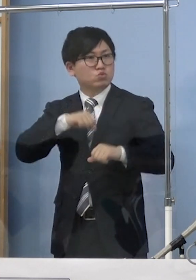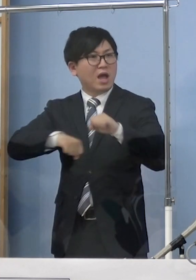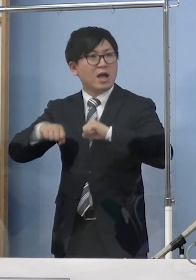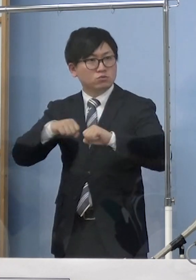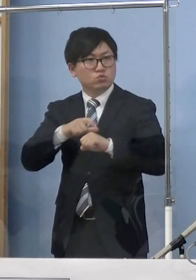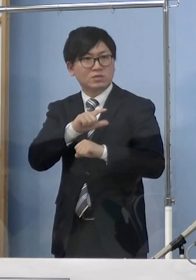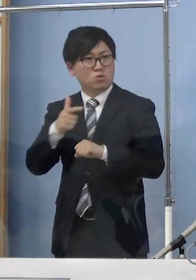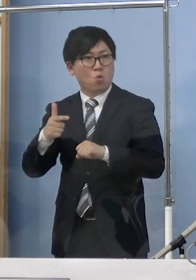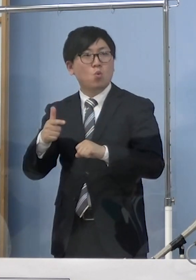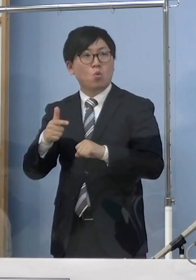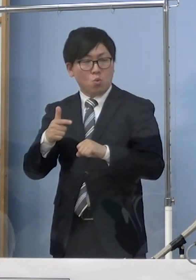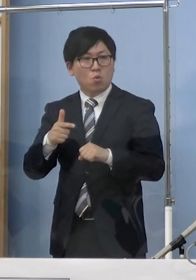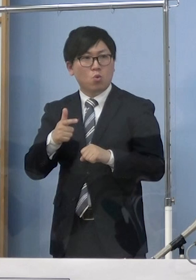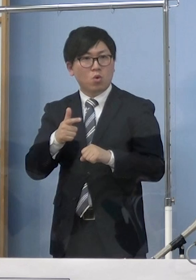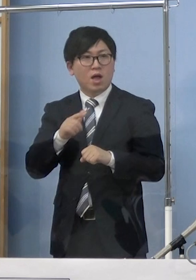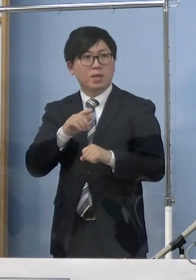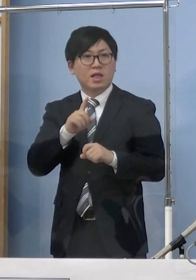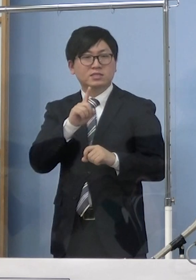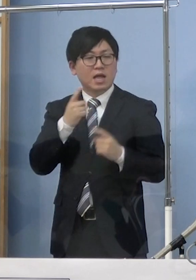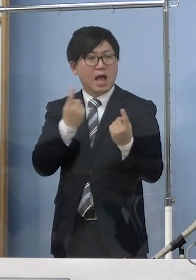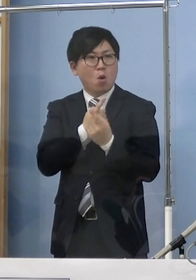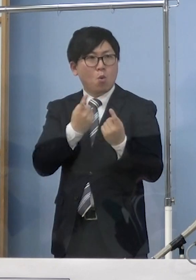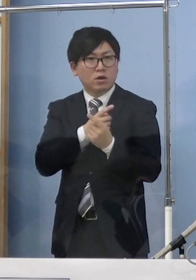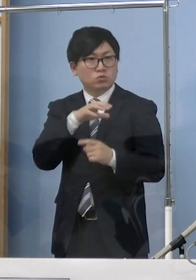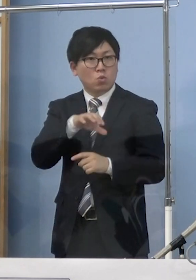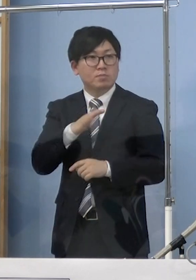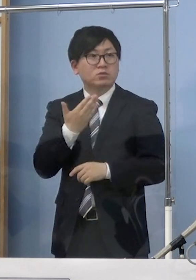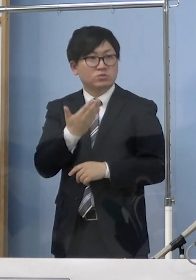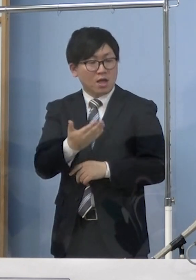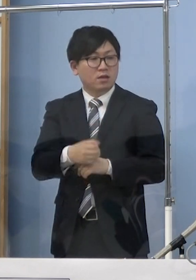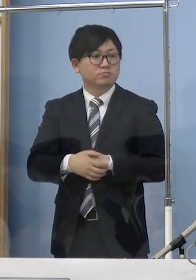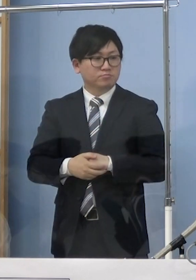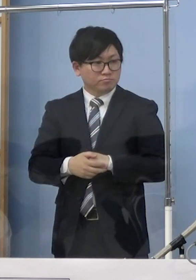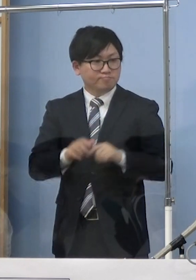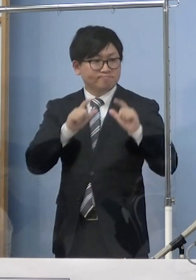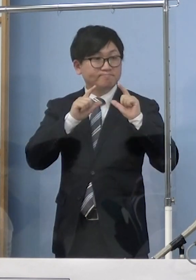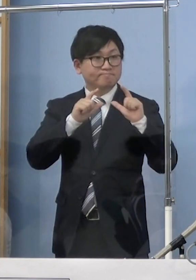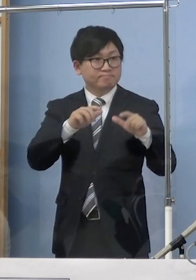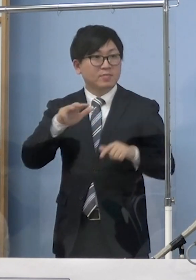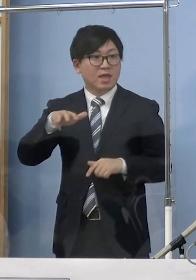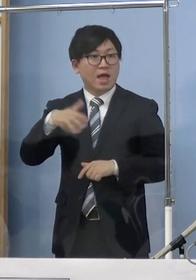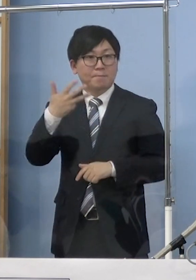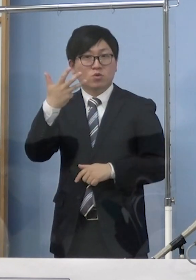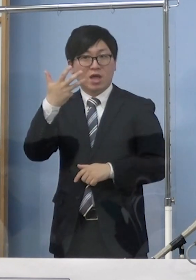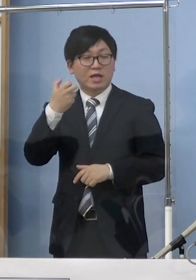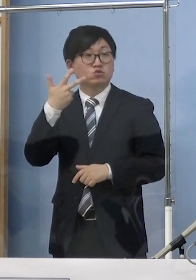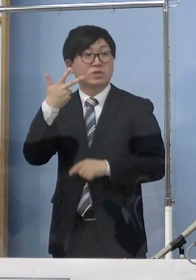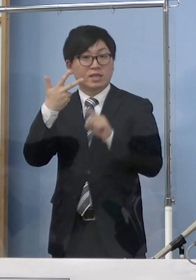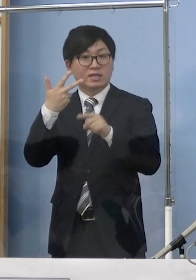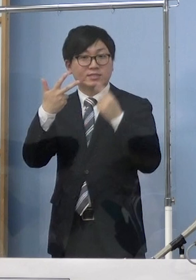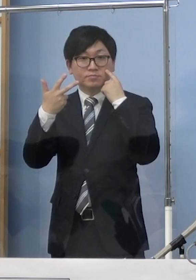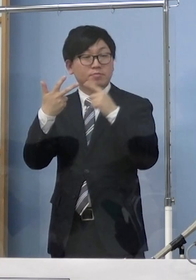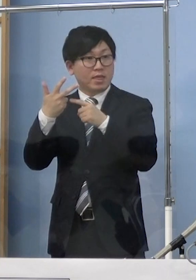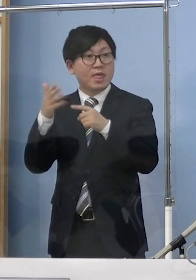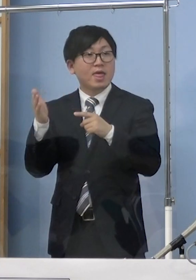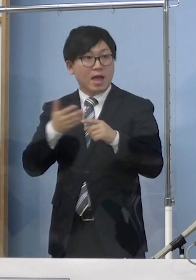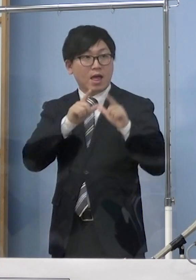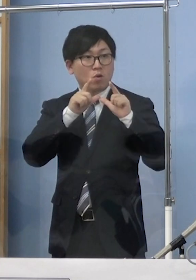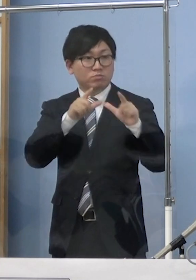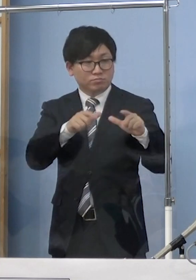ですね、 はい、 何か影響があるかもしれません 。まず878例目の方から申し上げ